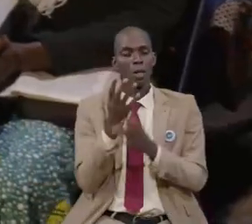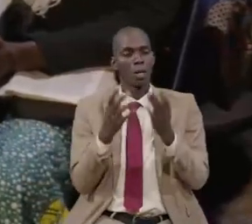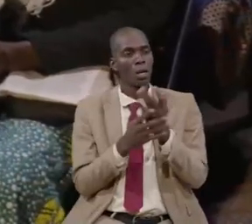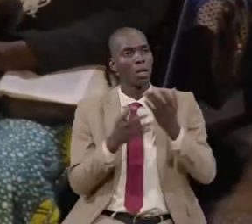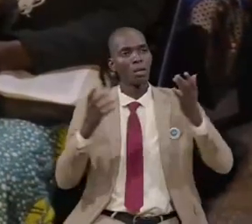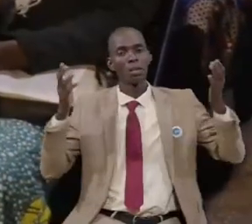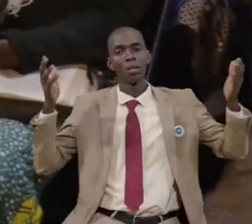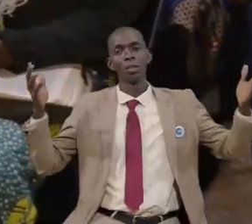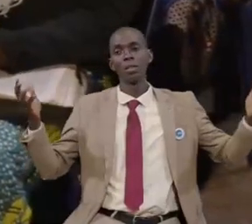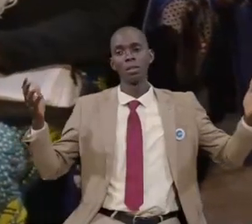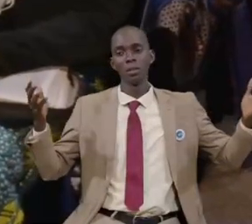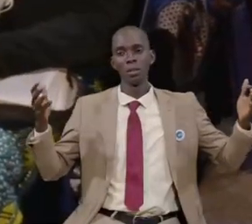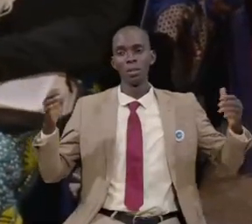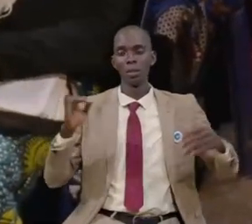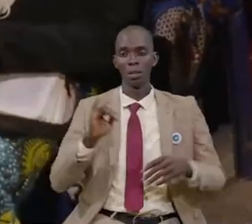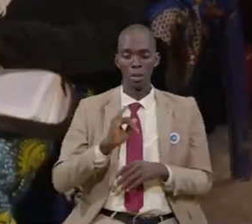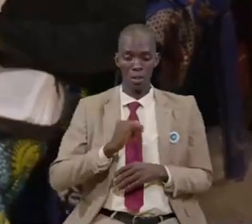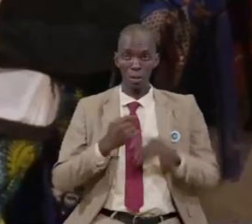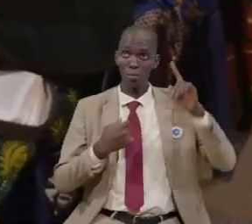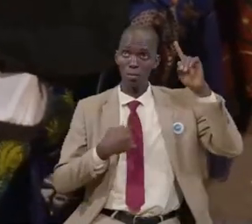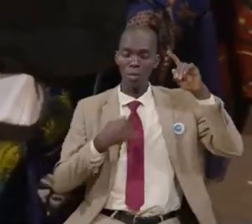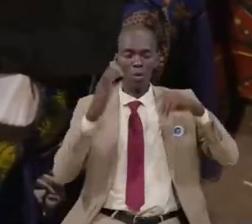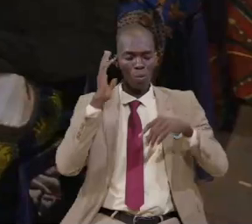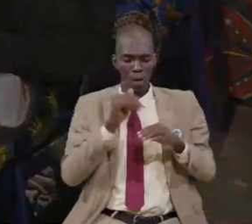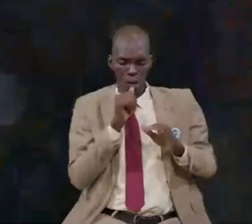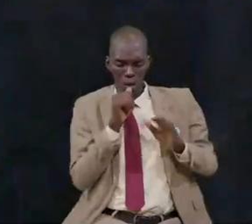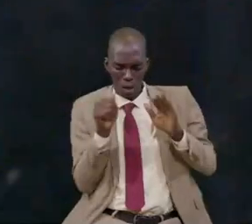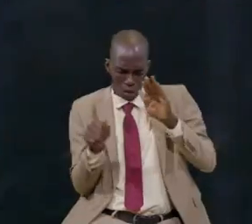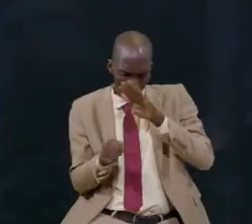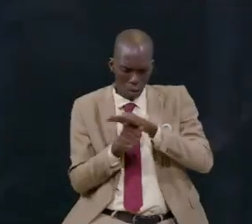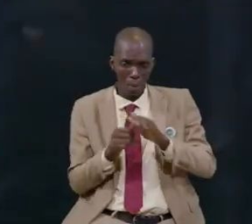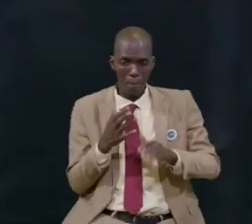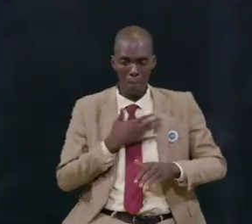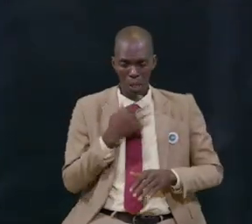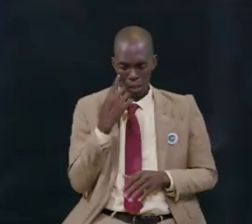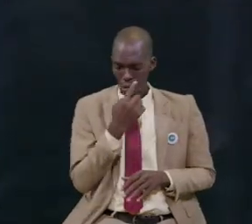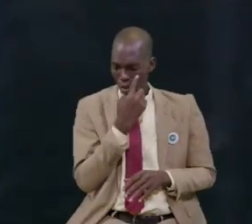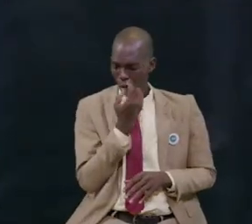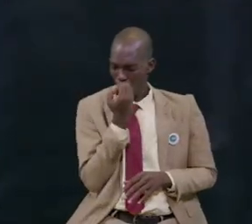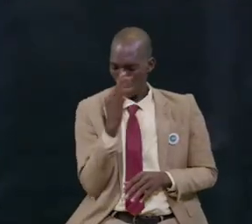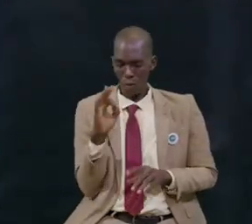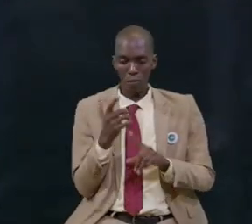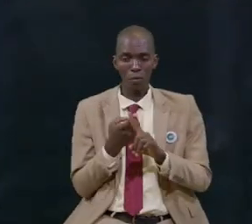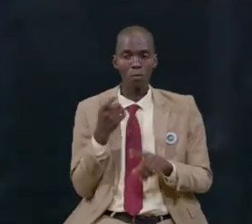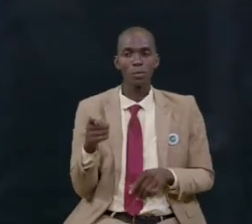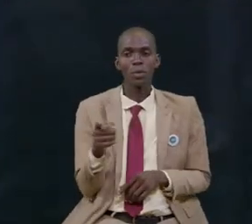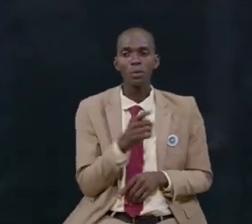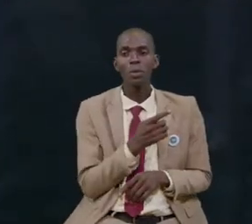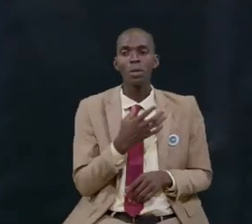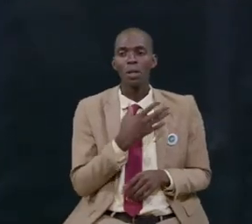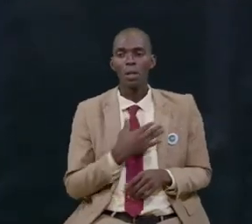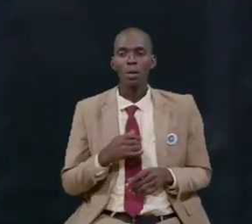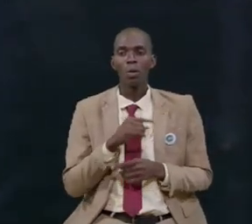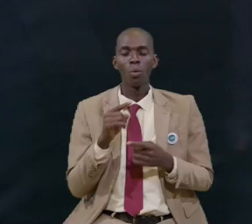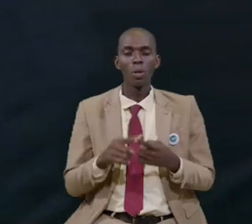vos mains, je détourne de vous mes yeux. Quand vous multipliez